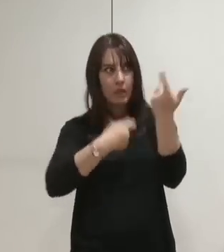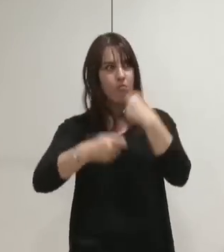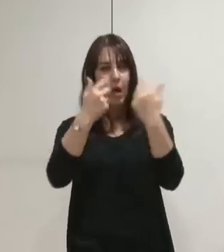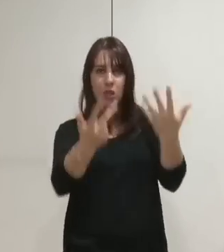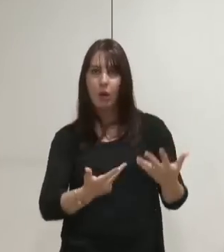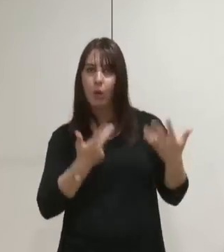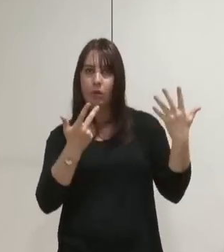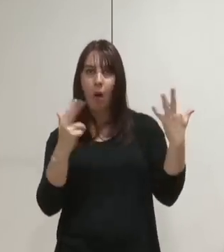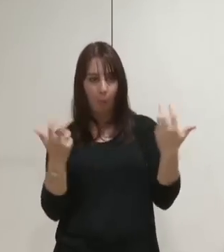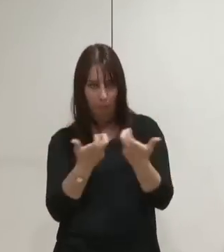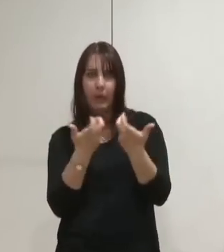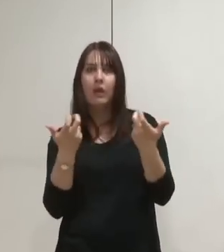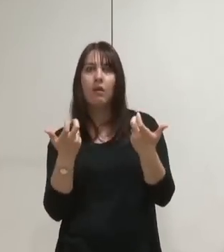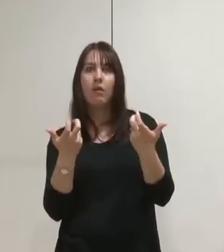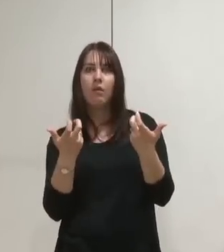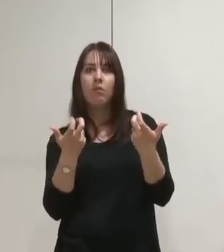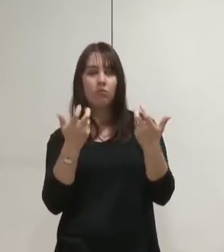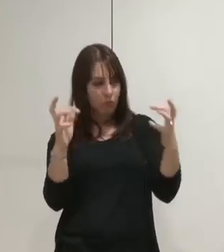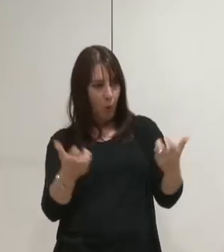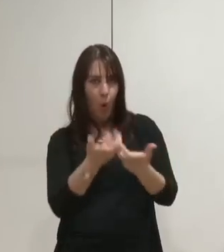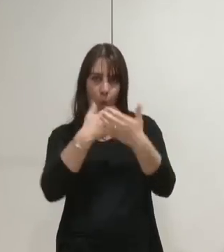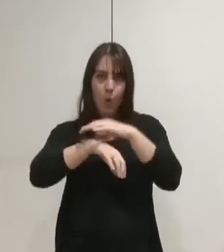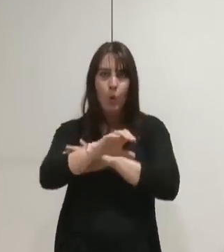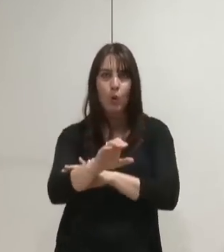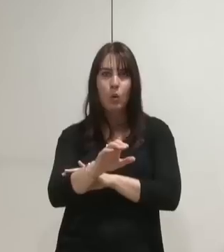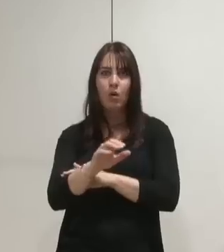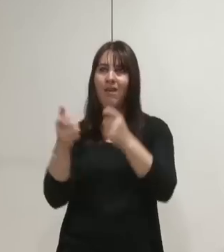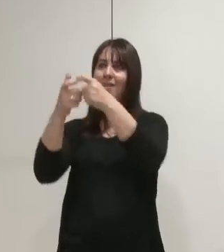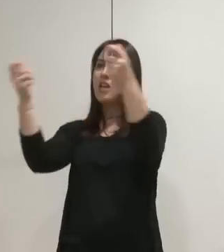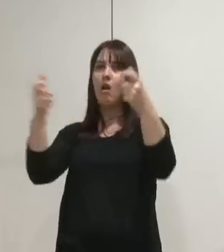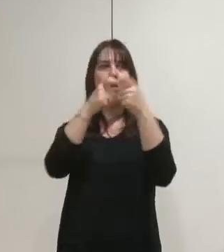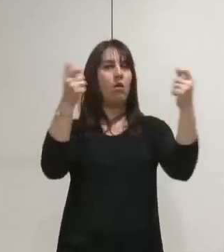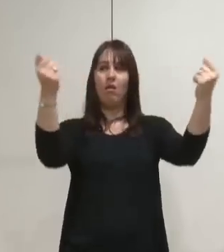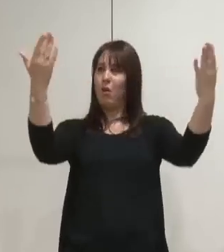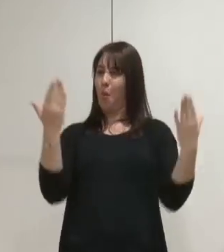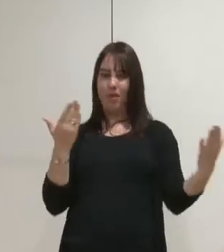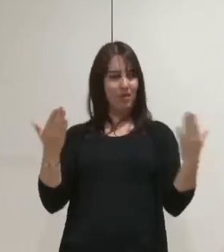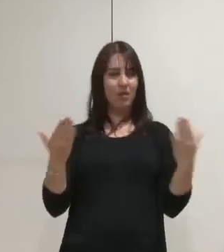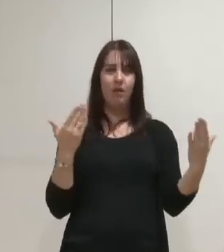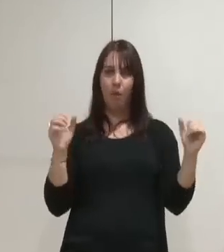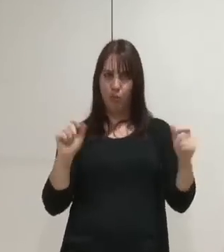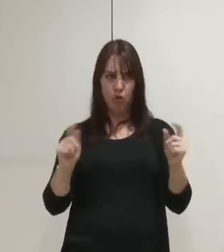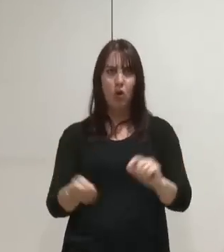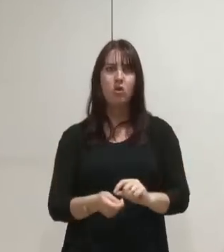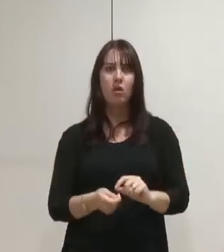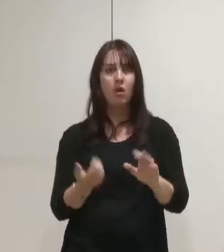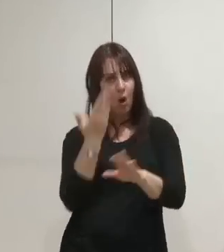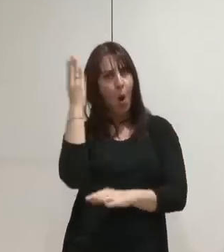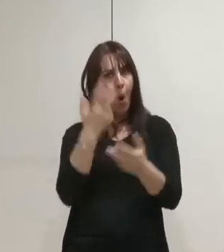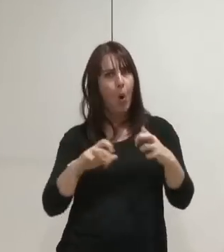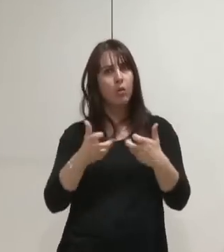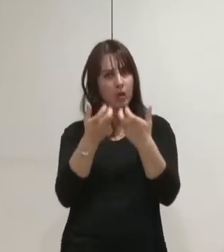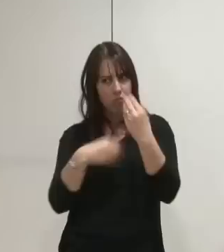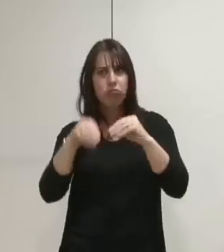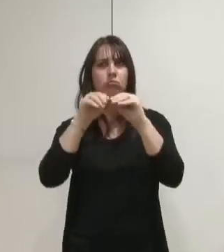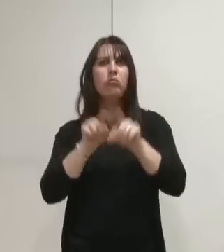coût vient modifier les conditions du dialogue compétitif et puis il y a encore un autre coup qui qui vient modifier les conditions de